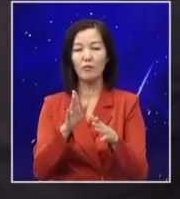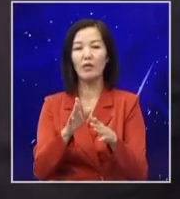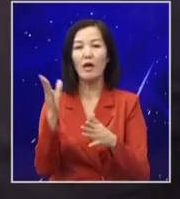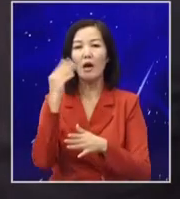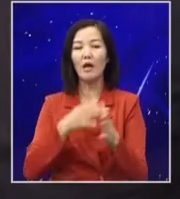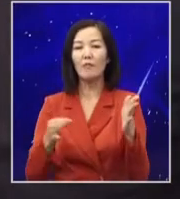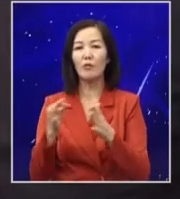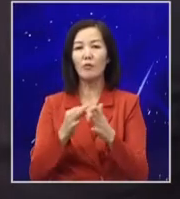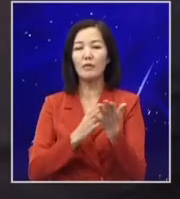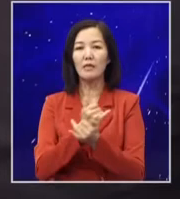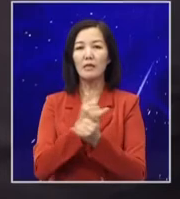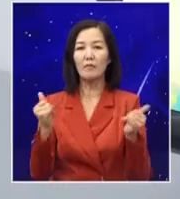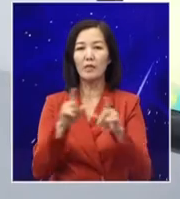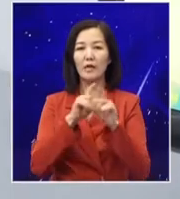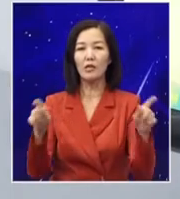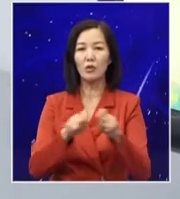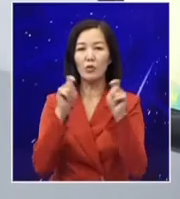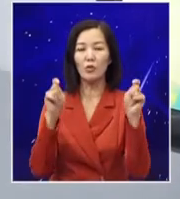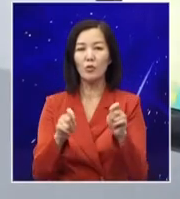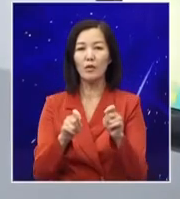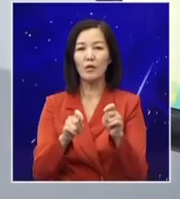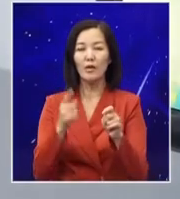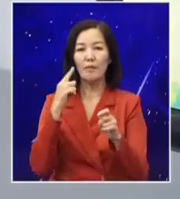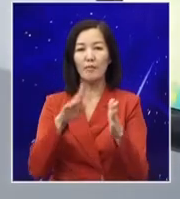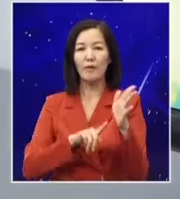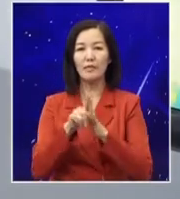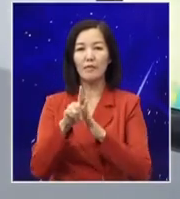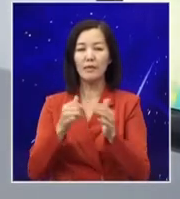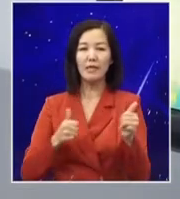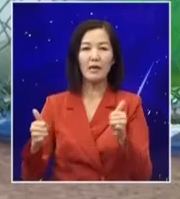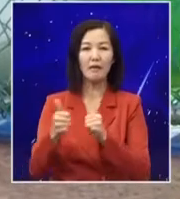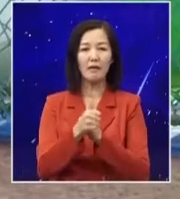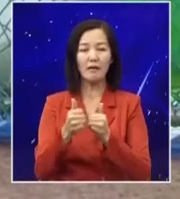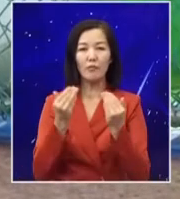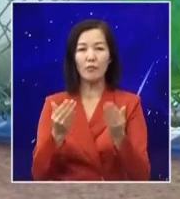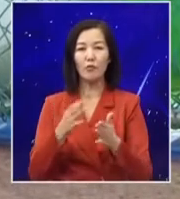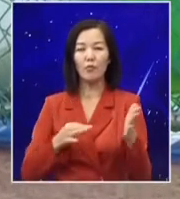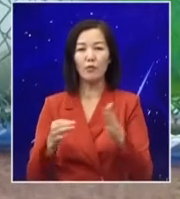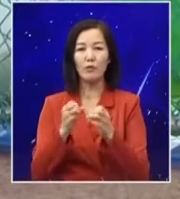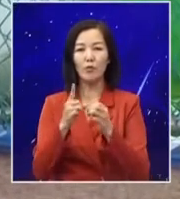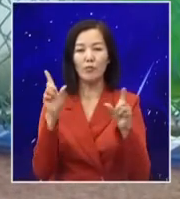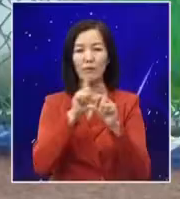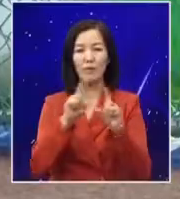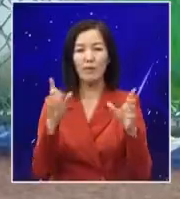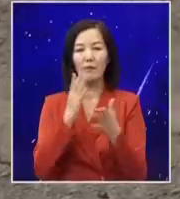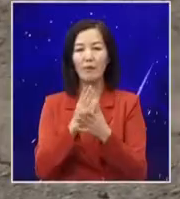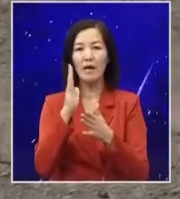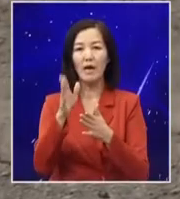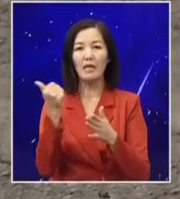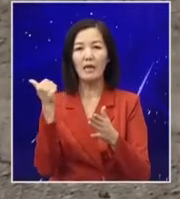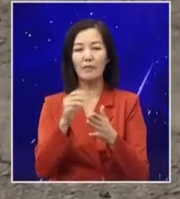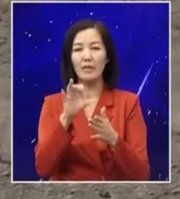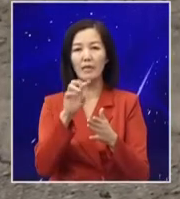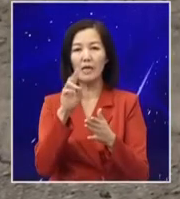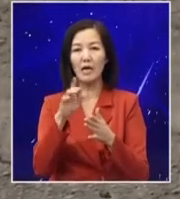Алматы облысы сервистік әкімдік ғимараттарын ашу бастамасында көш бастап тұр. Бүгінде облыста мұндай 11 мекеме бар. Алдағы апта